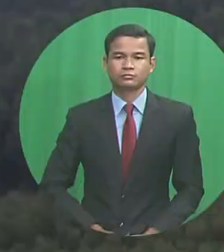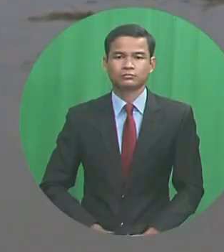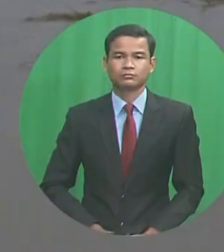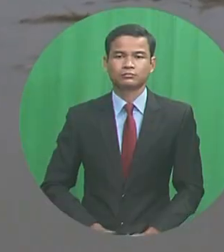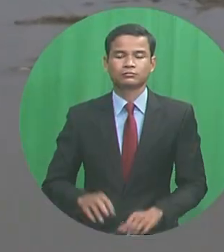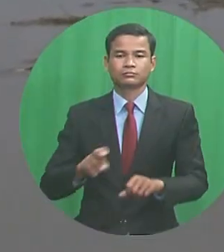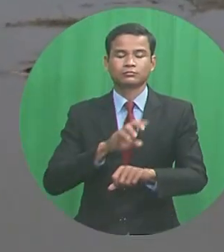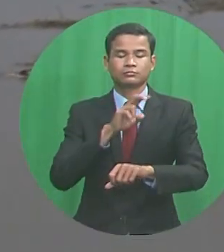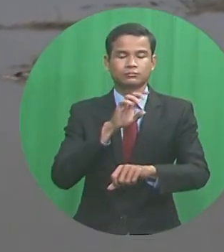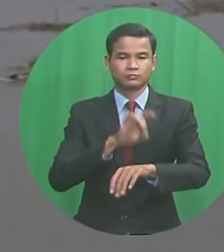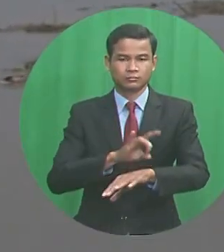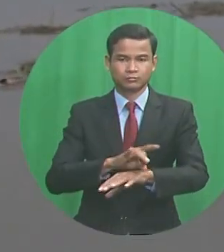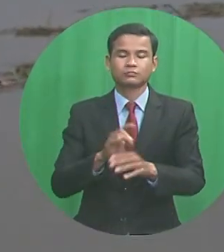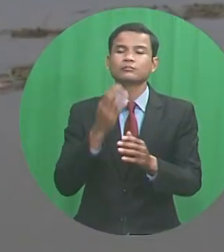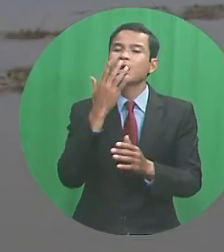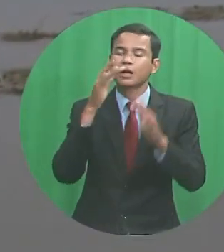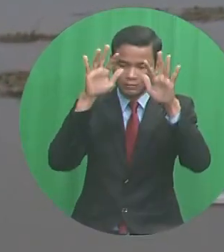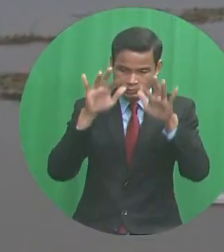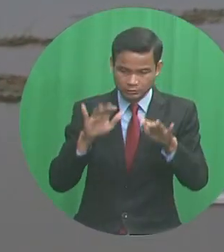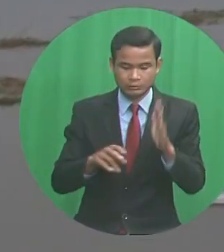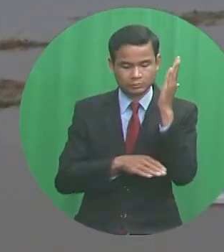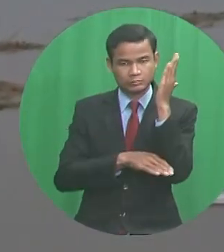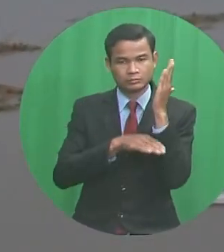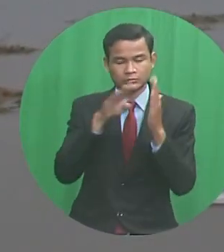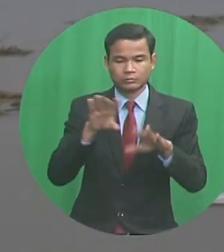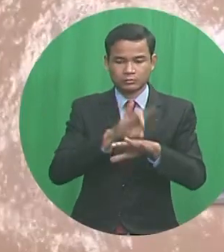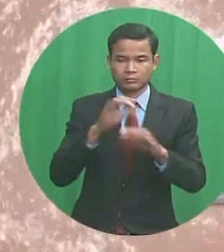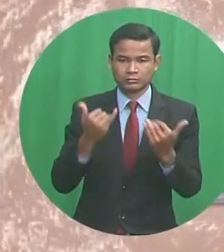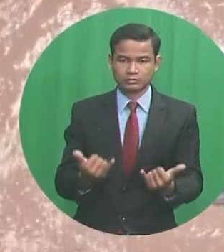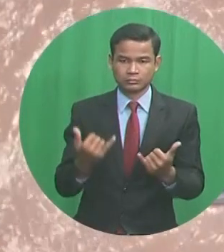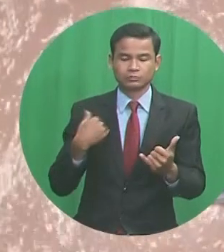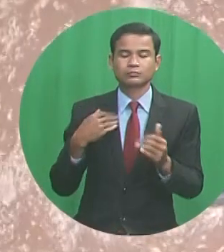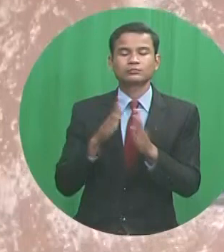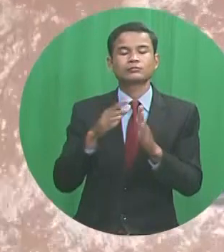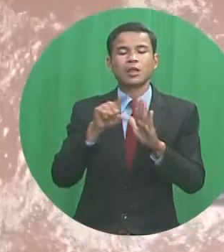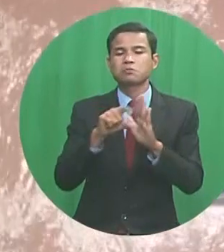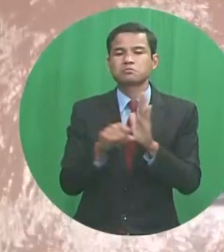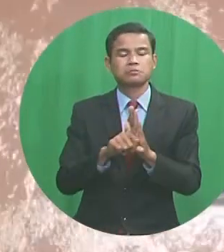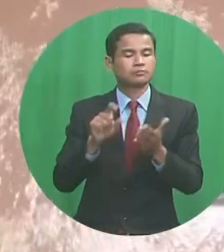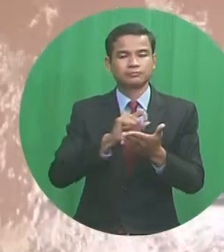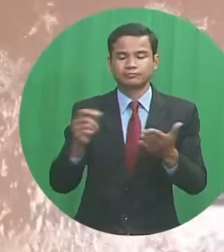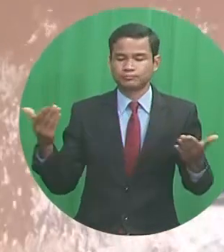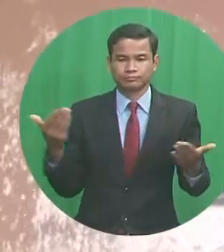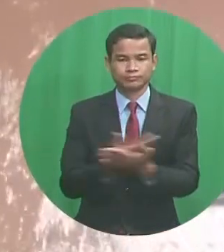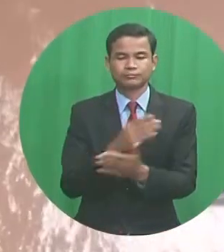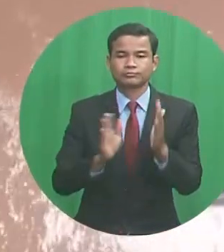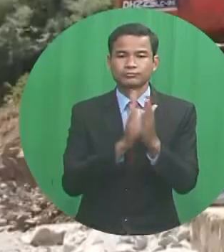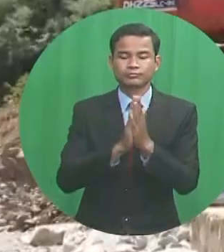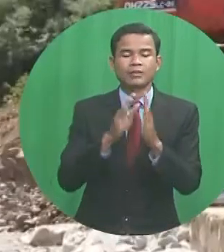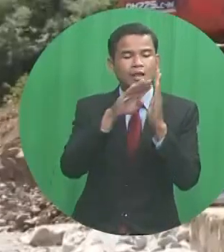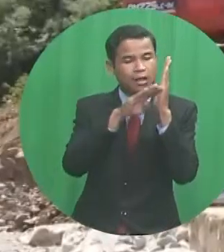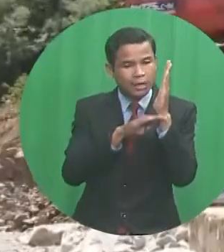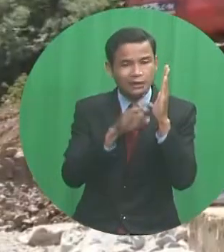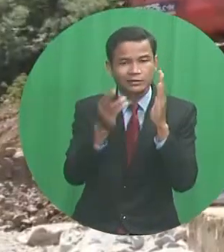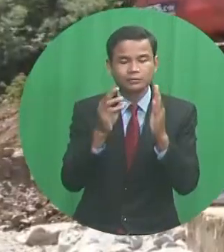នៅពេលដែលទឹកជំនន់លិចដោយជំនន់ទឹកភ្លៀងនៅពេលនេះគឺជាកំណត់ត្រាថ្មីរបស់ប្រទេសបើទោះបីជាបានស្រកបន្តិចក្តីនៅក្